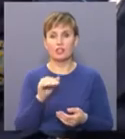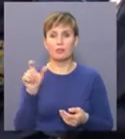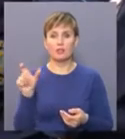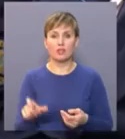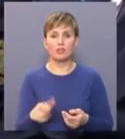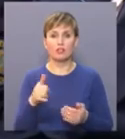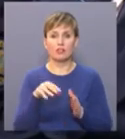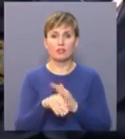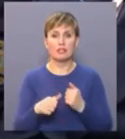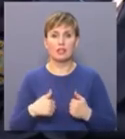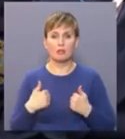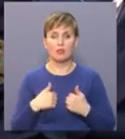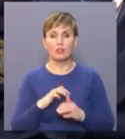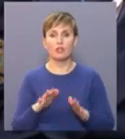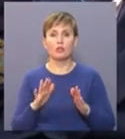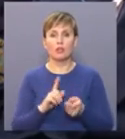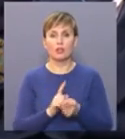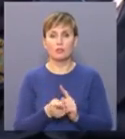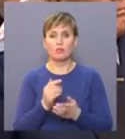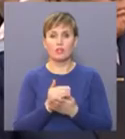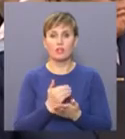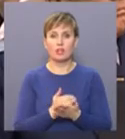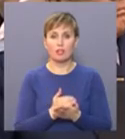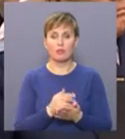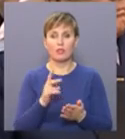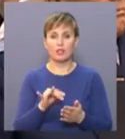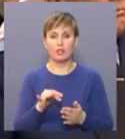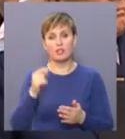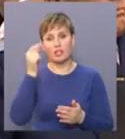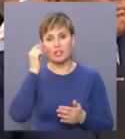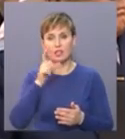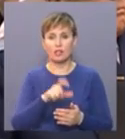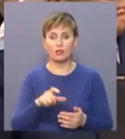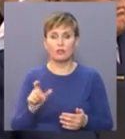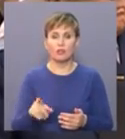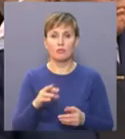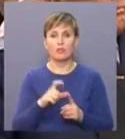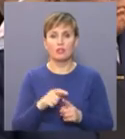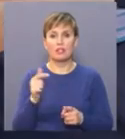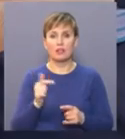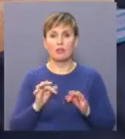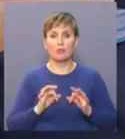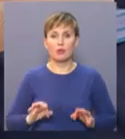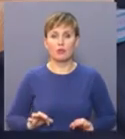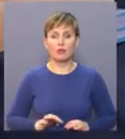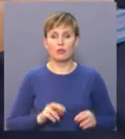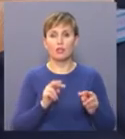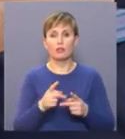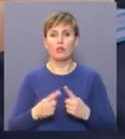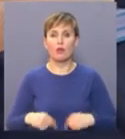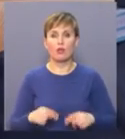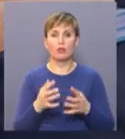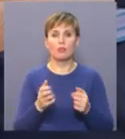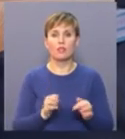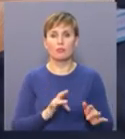сейчас в ведомстве стремятся не только изменить систему менеджмента, но и сознание сотрудников. По словам генерального прокурора, надзорный